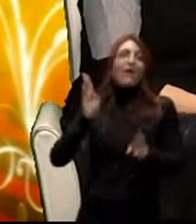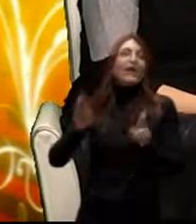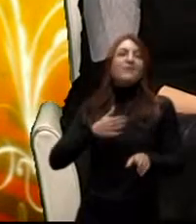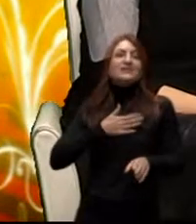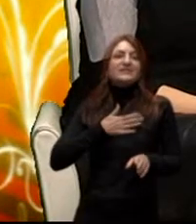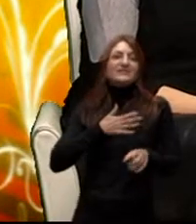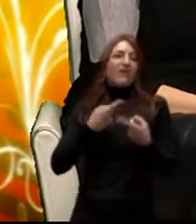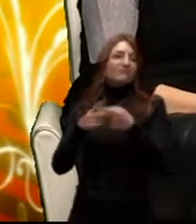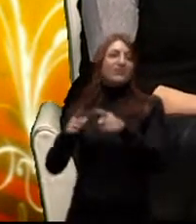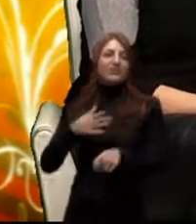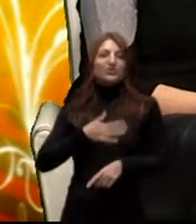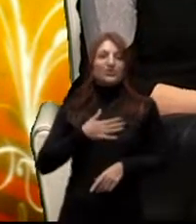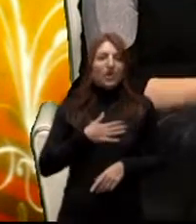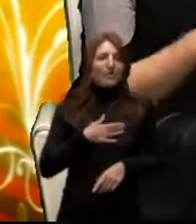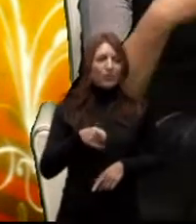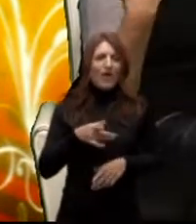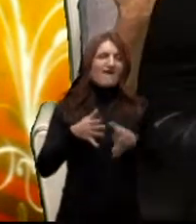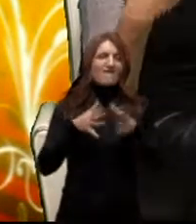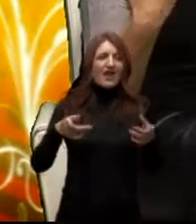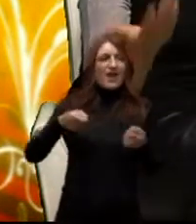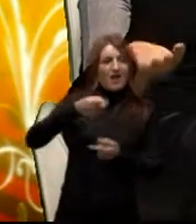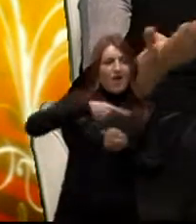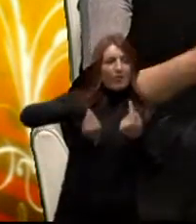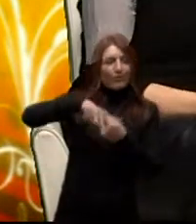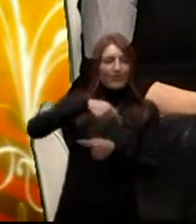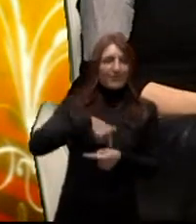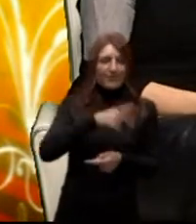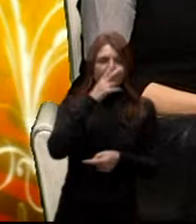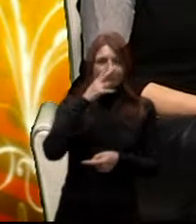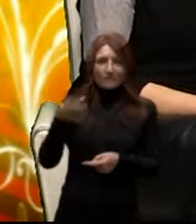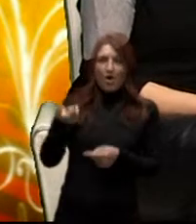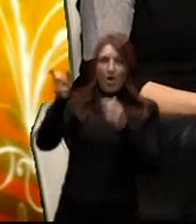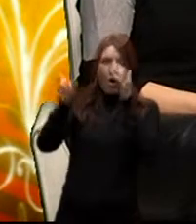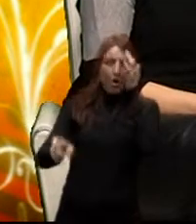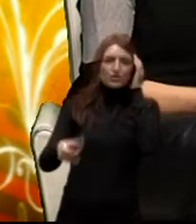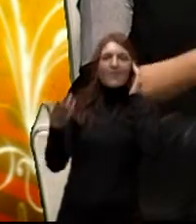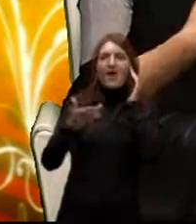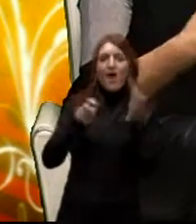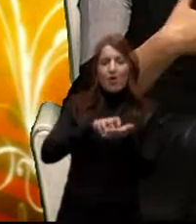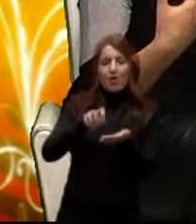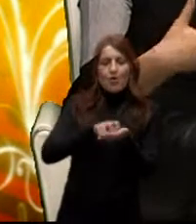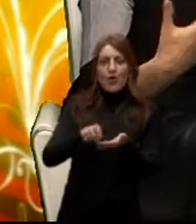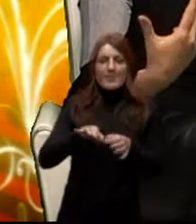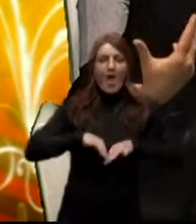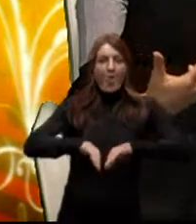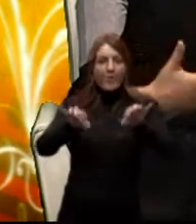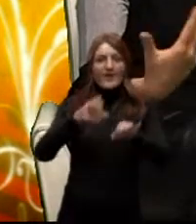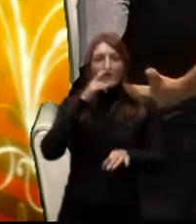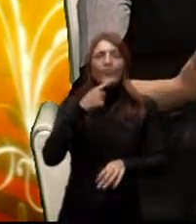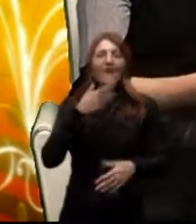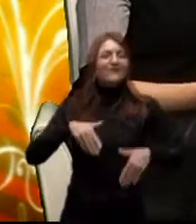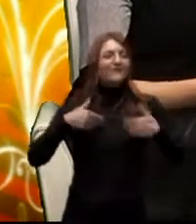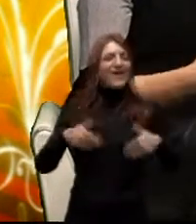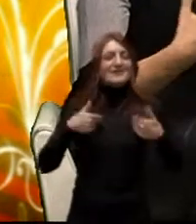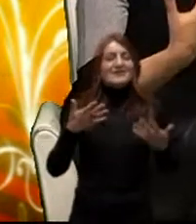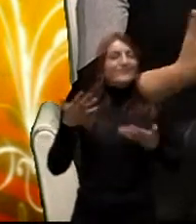onako jedan začarani kruk. Vi jako vidite, kad gledate, promatrate osobe kako se kreću na cesti, vidjet ćete osobu koja je vesela,